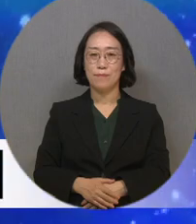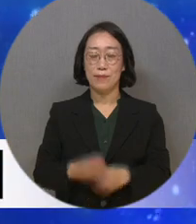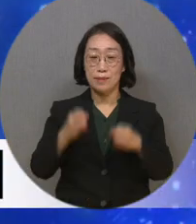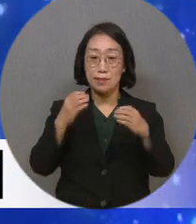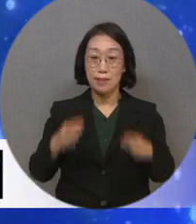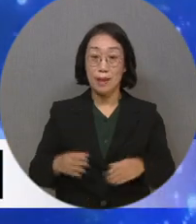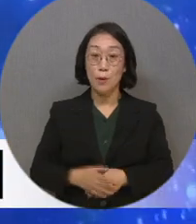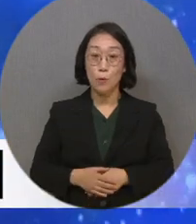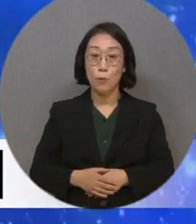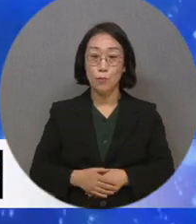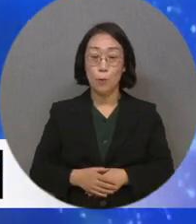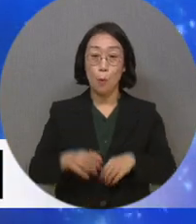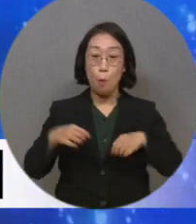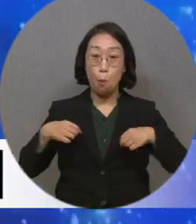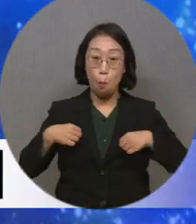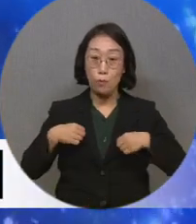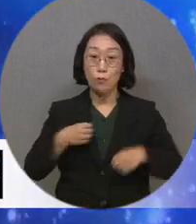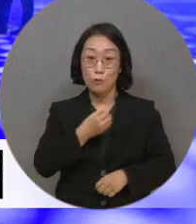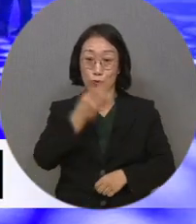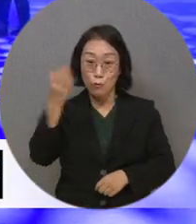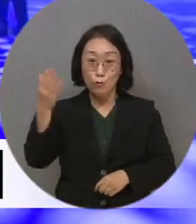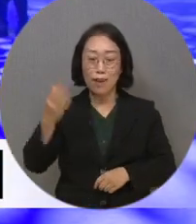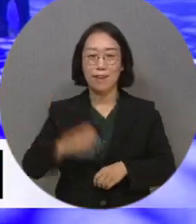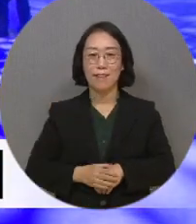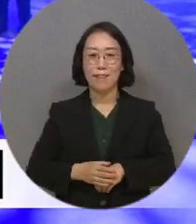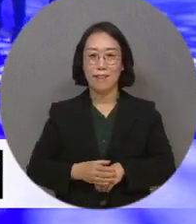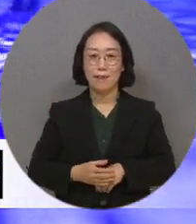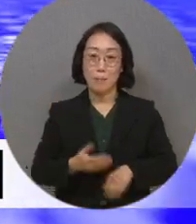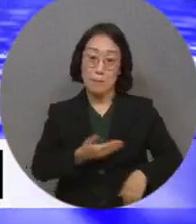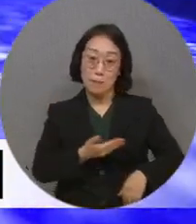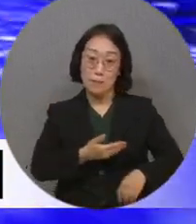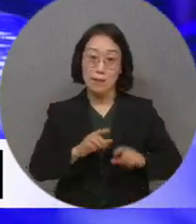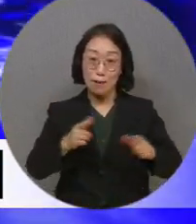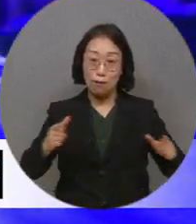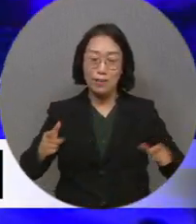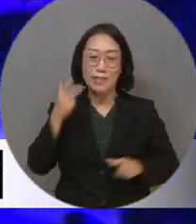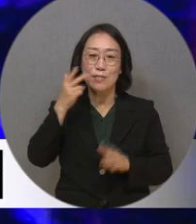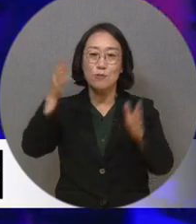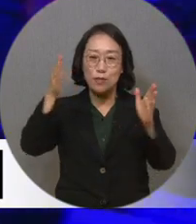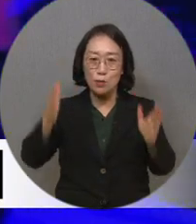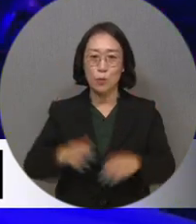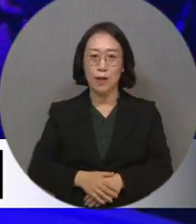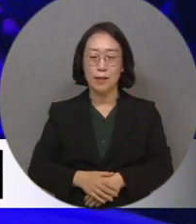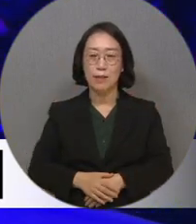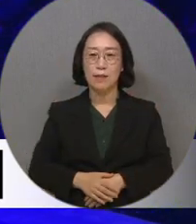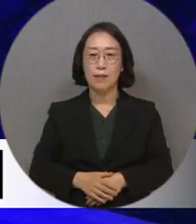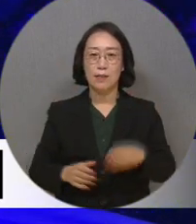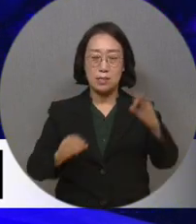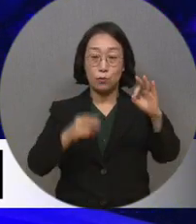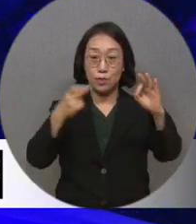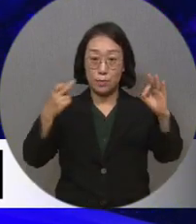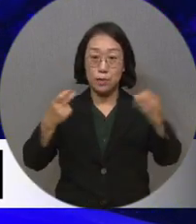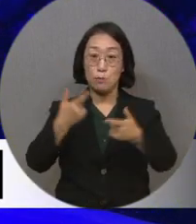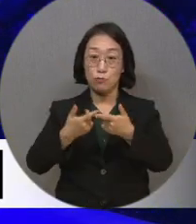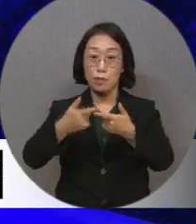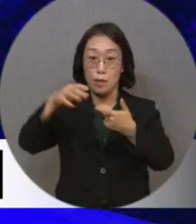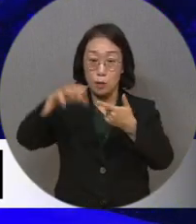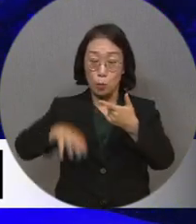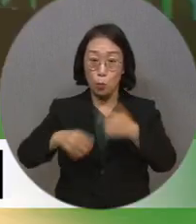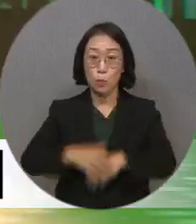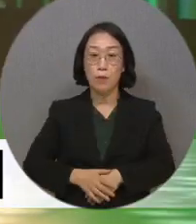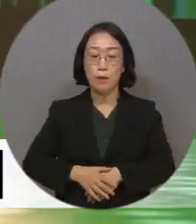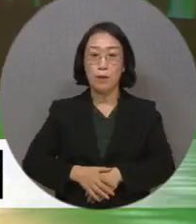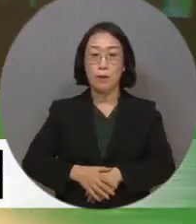새로운 패션 트렌드를 주도하는 2023 한아세안 패션 위크가 지난 12일 부산 동구 섬유